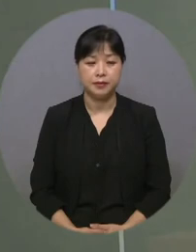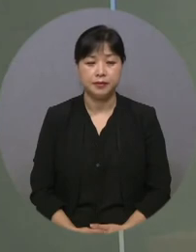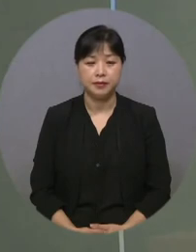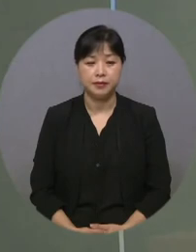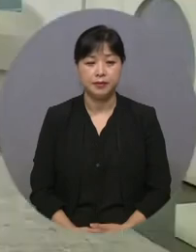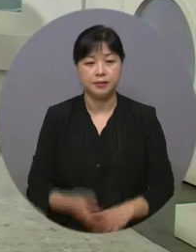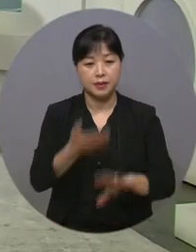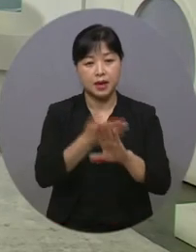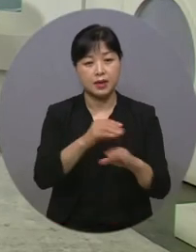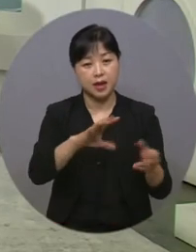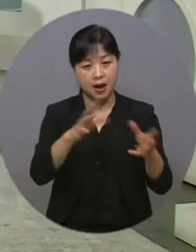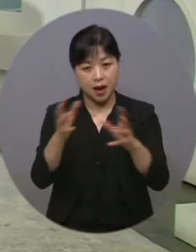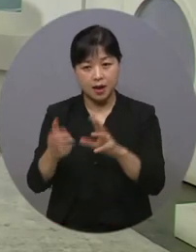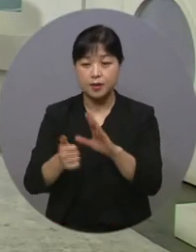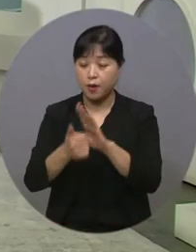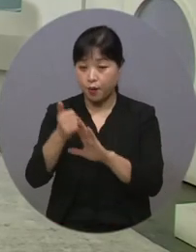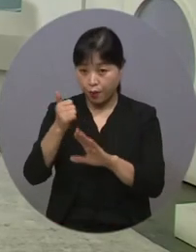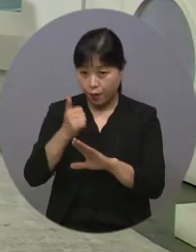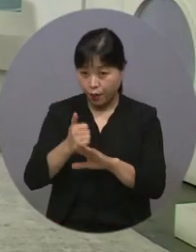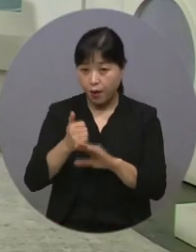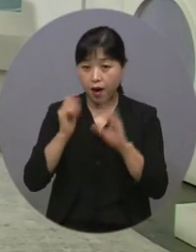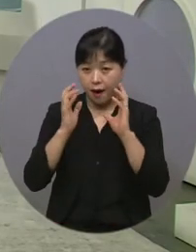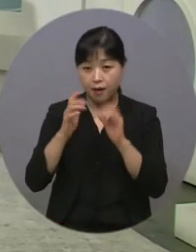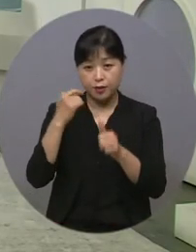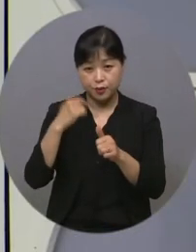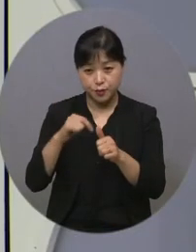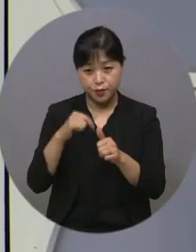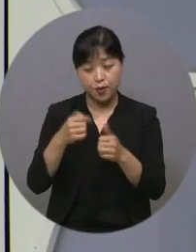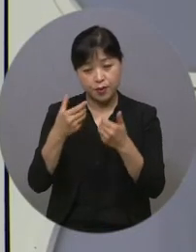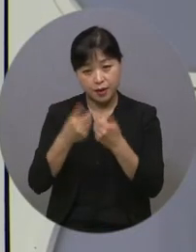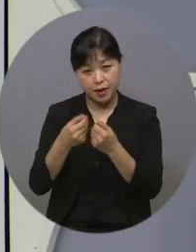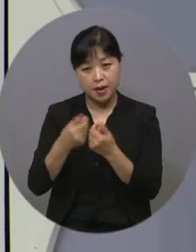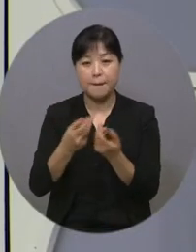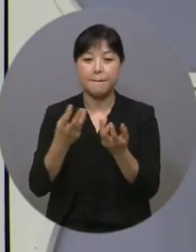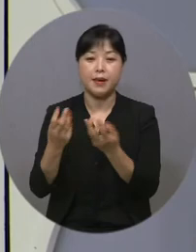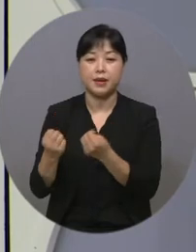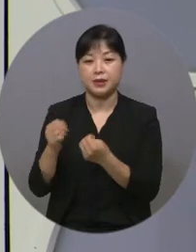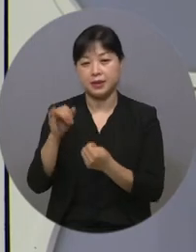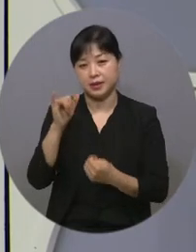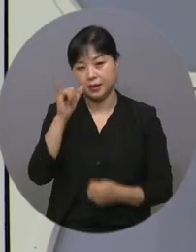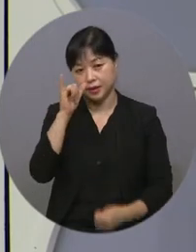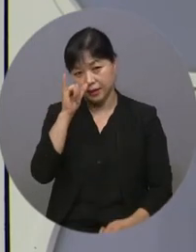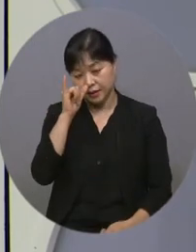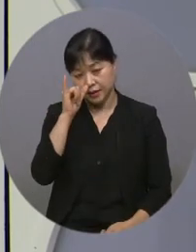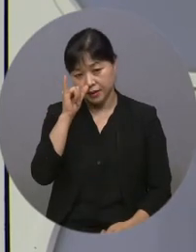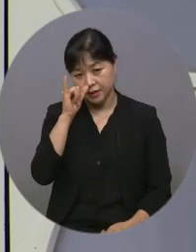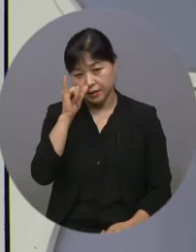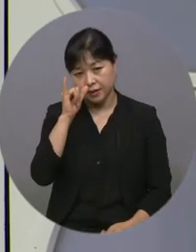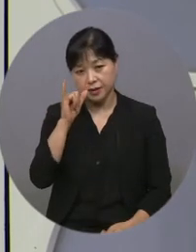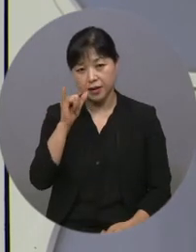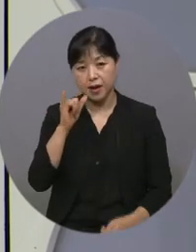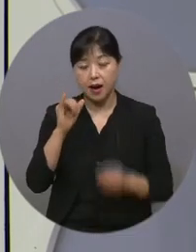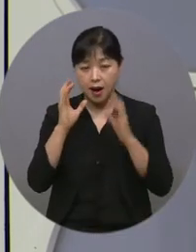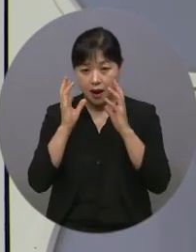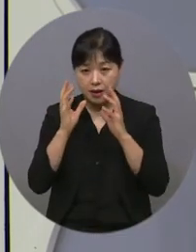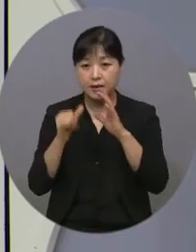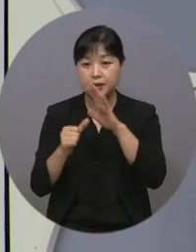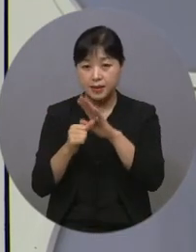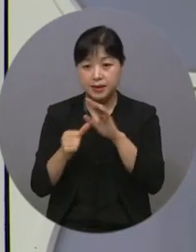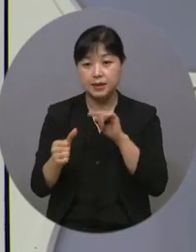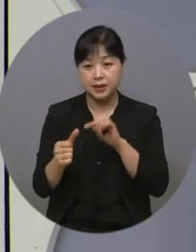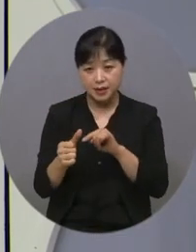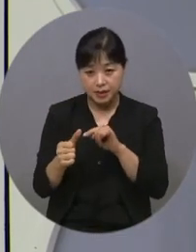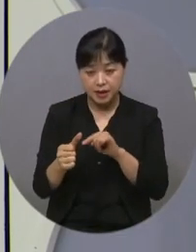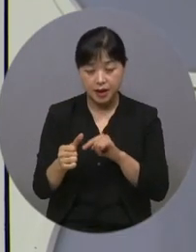딴 나라의 뭐 성공적인 유아교육 사례도 많습니다만은 결국은 아이가